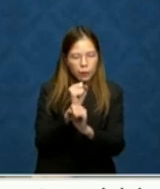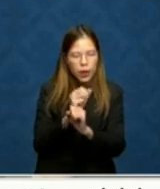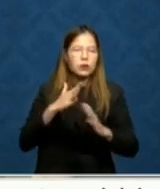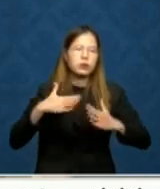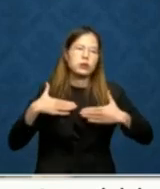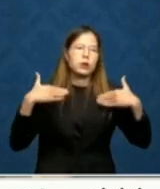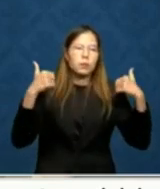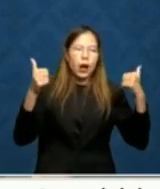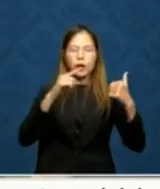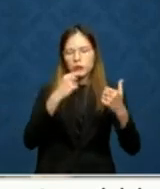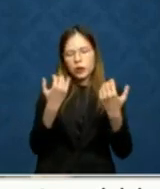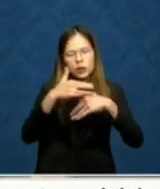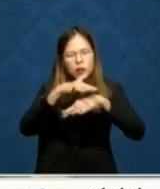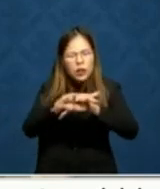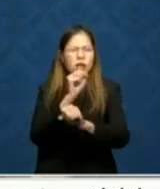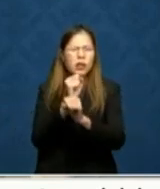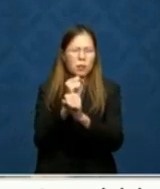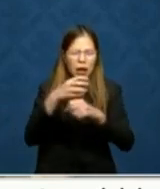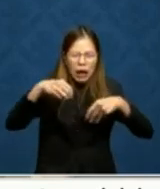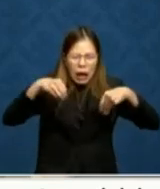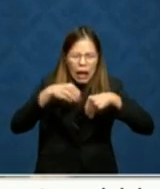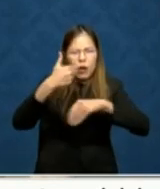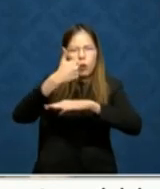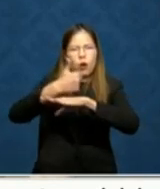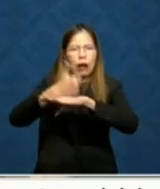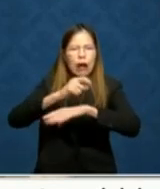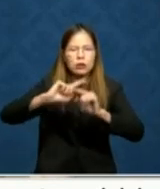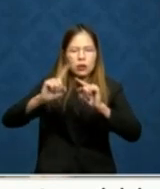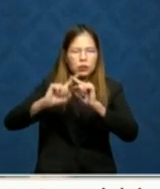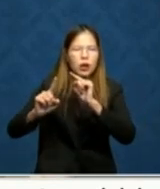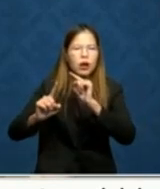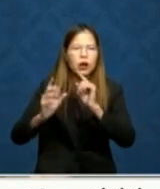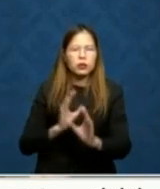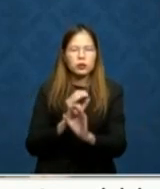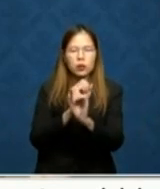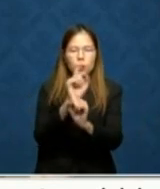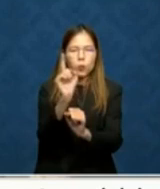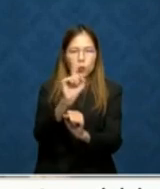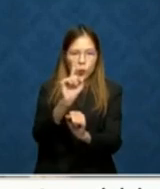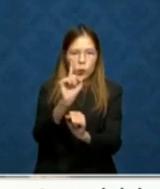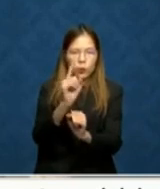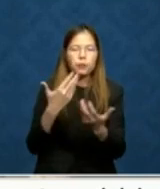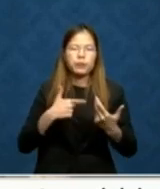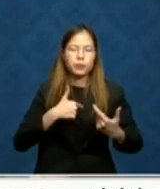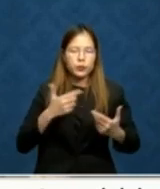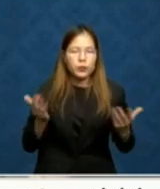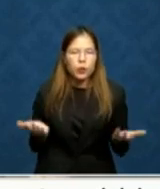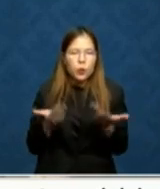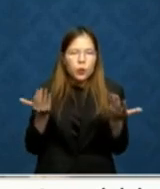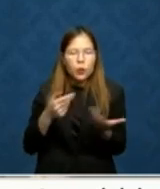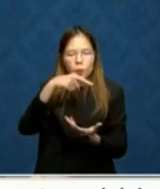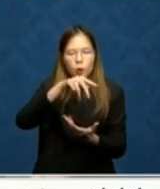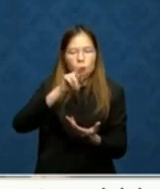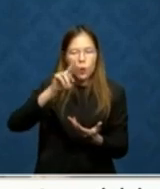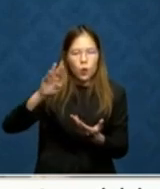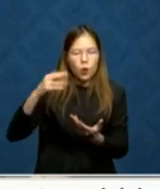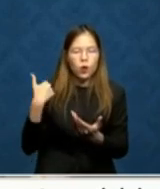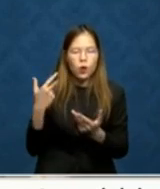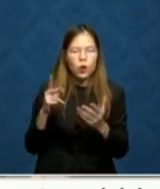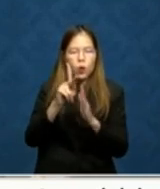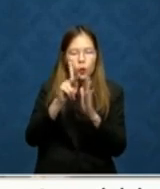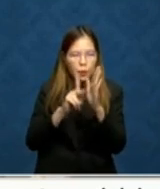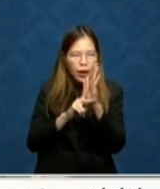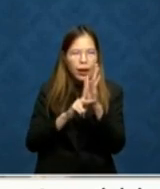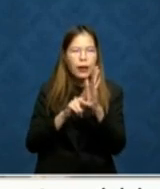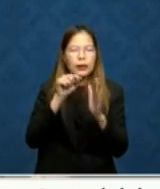ากขึ้นเมื่อต้องทำงานกับใกล้ชิดกับเจ้านายค่ะสรุปนะคะดิฉันสนับสนุนร่างพรบแก้ไขประมวลกฎหมายอาญา